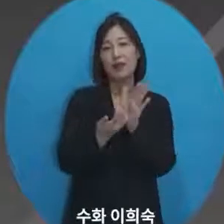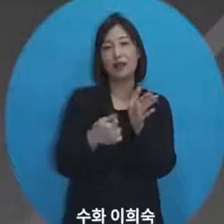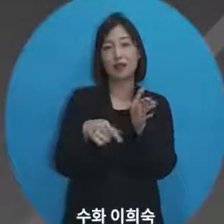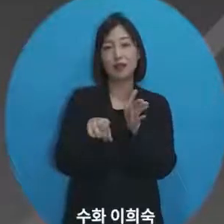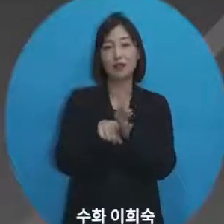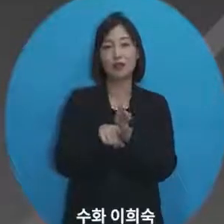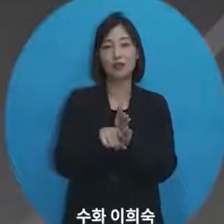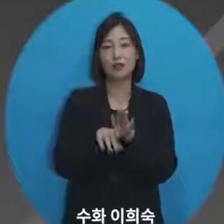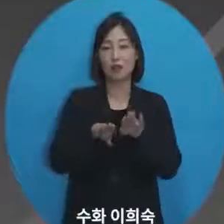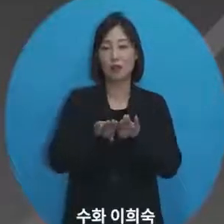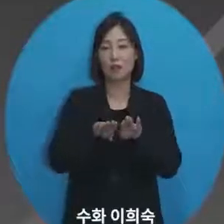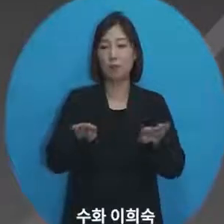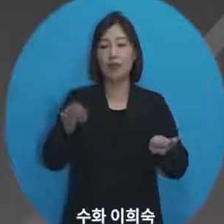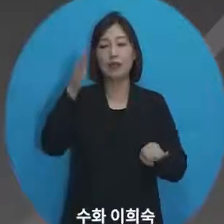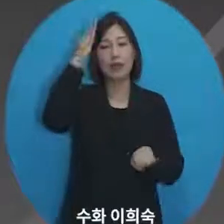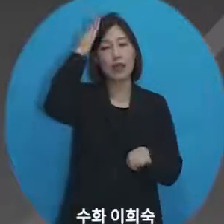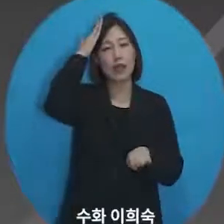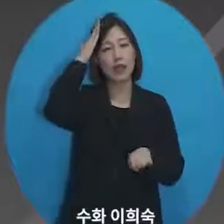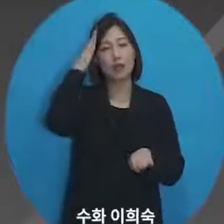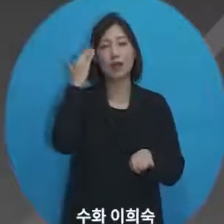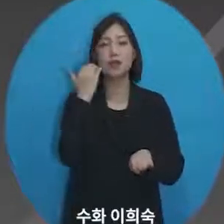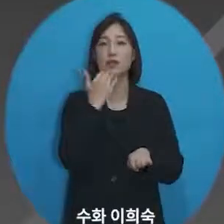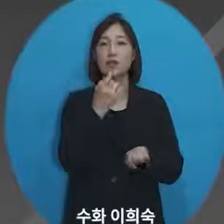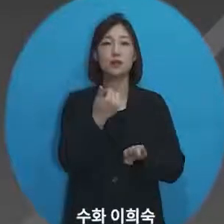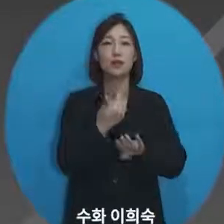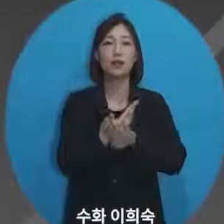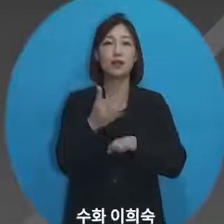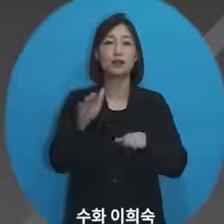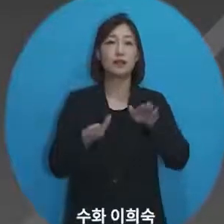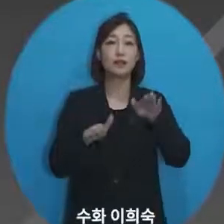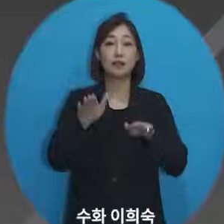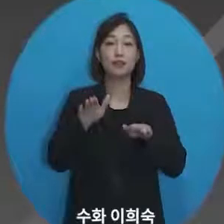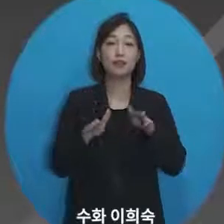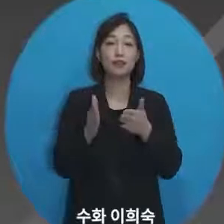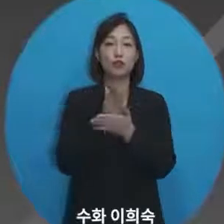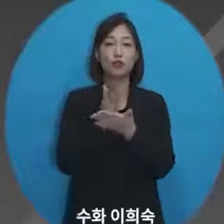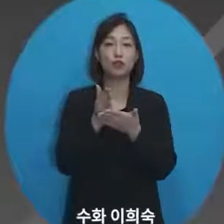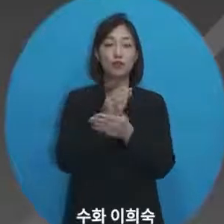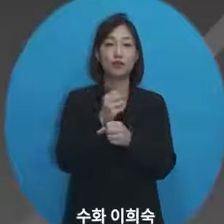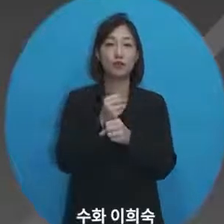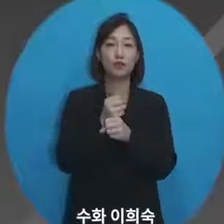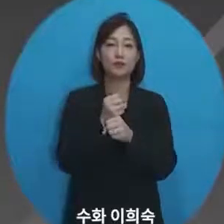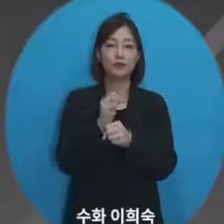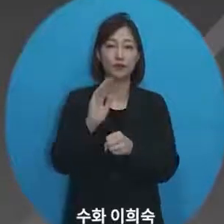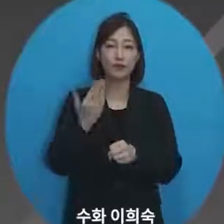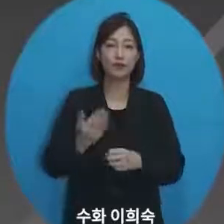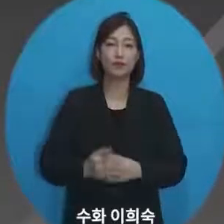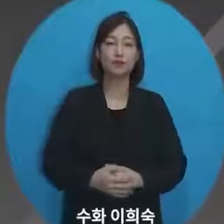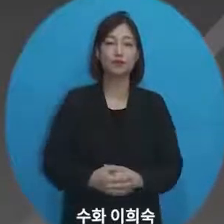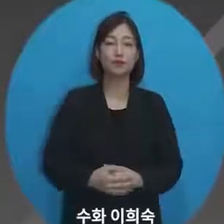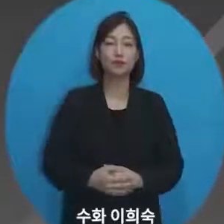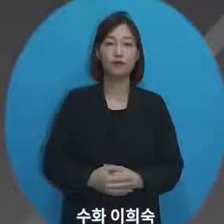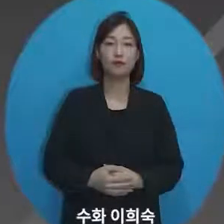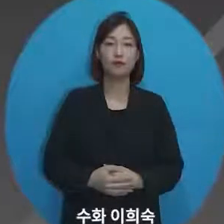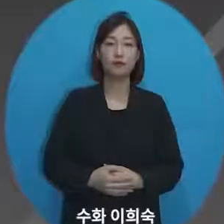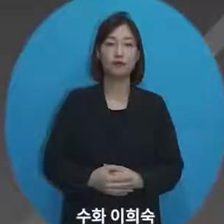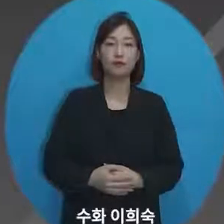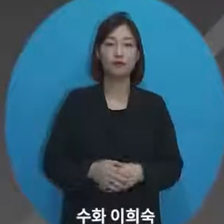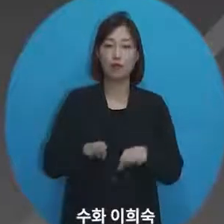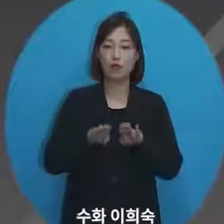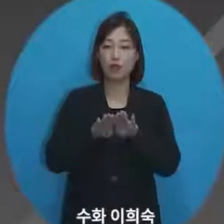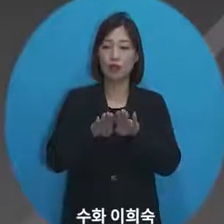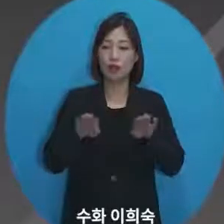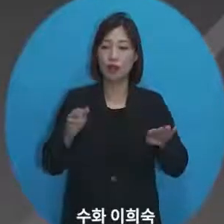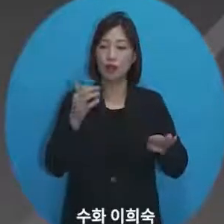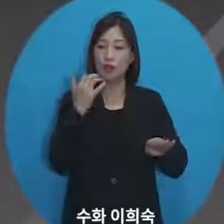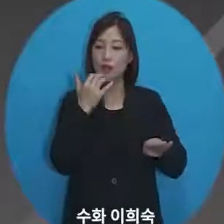이런 부분을 바닥면, 기존에 있는 레벨이 다른 층간의 바닥면의 색상을